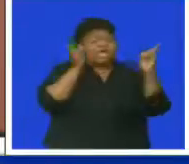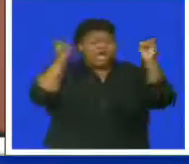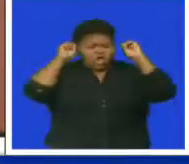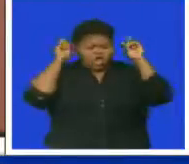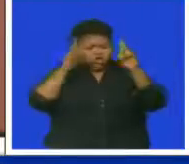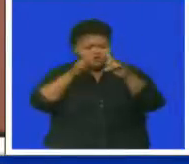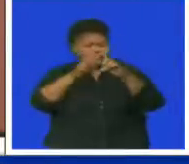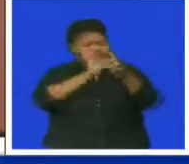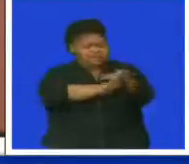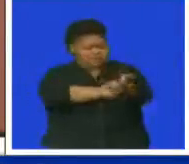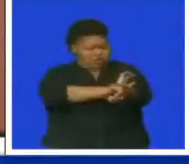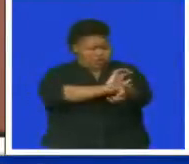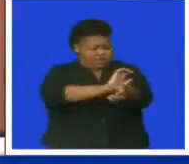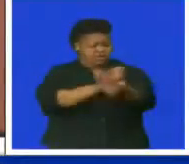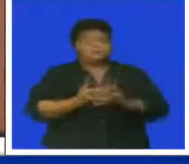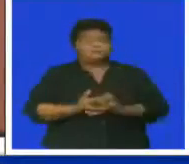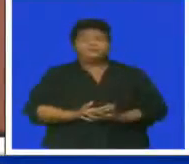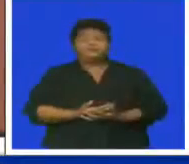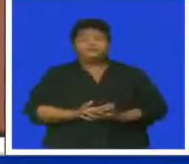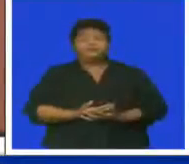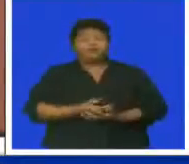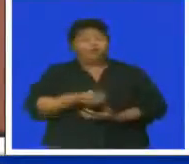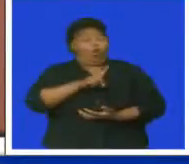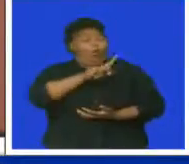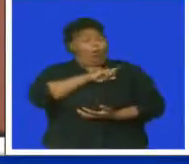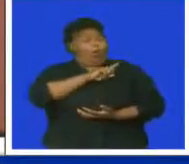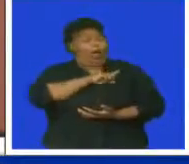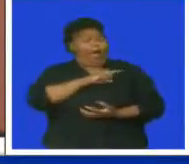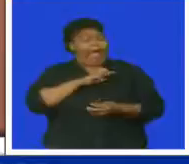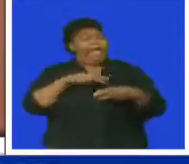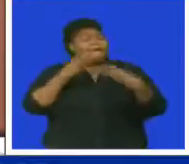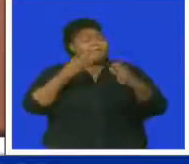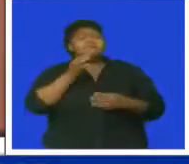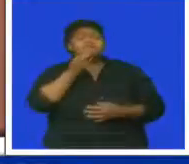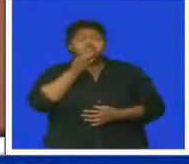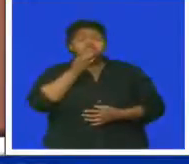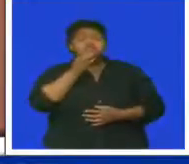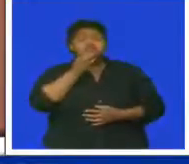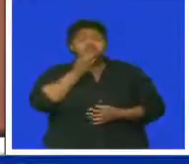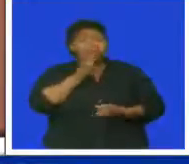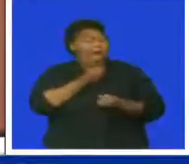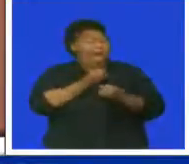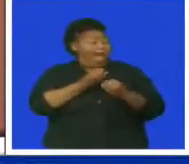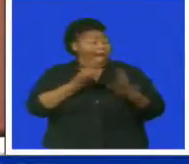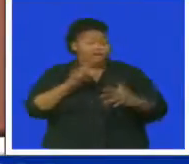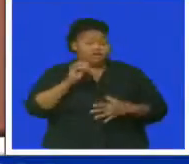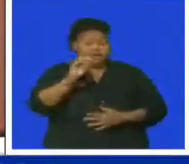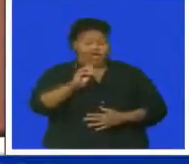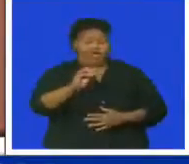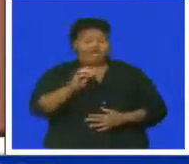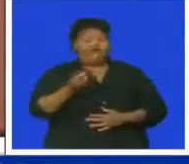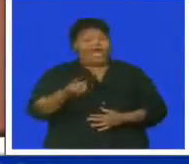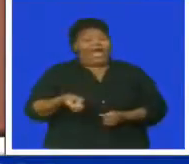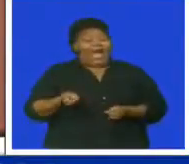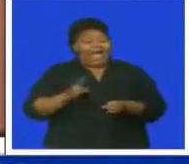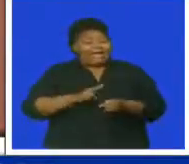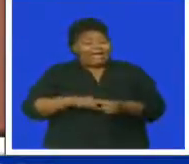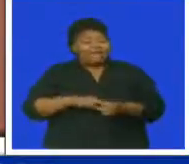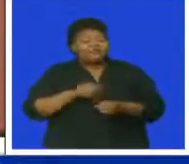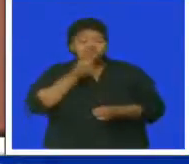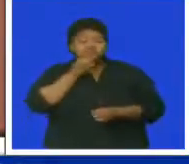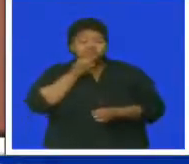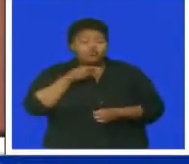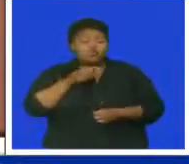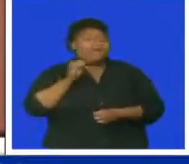ke ngoba ngilapho khona kunebantu labaningi labasha and labangibona balikusasa lalelive and